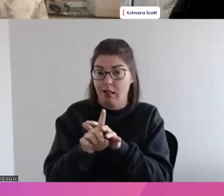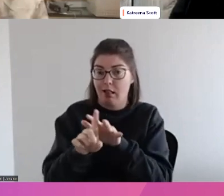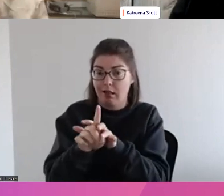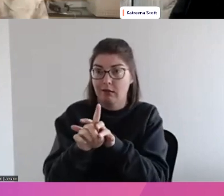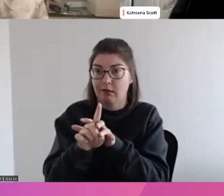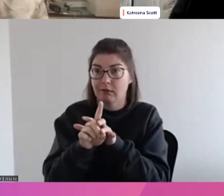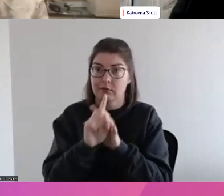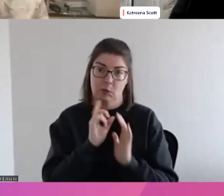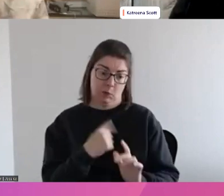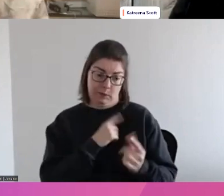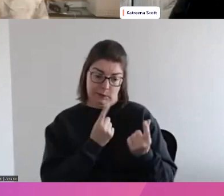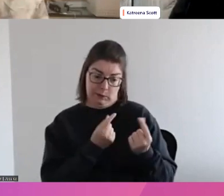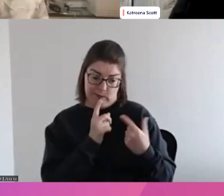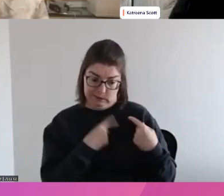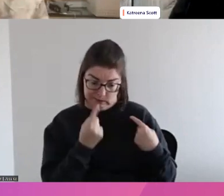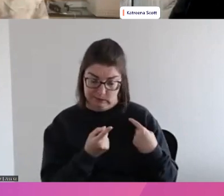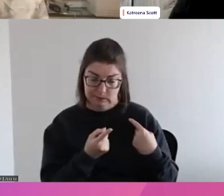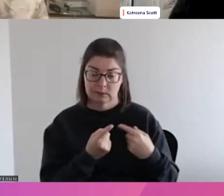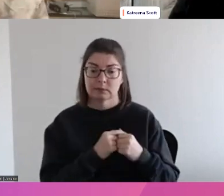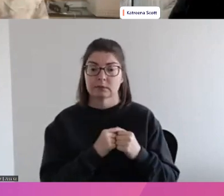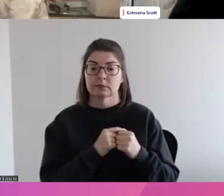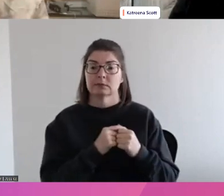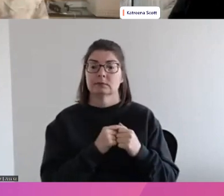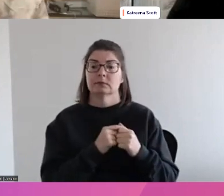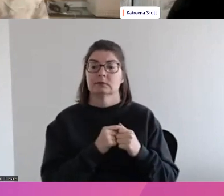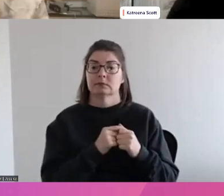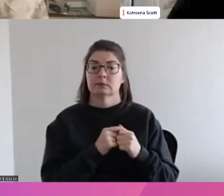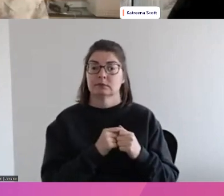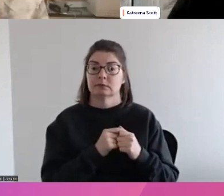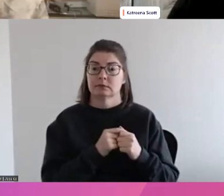d'extraire cette spécificité.